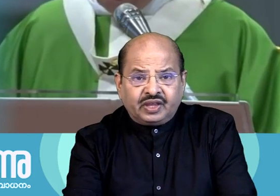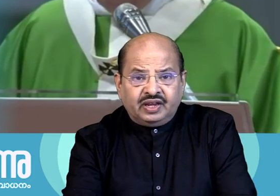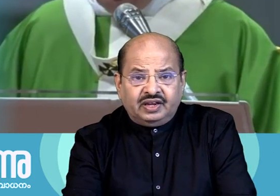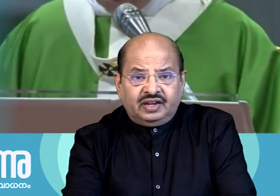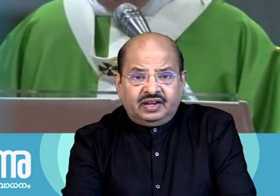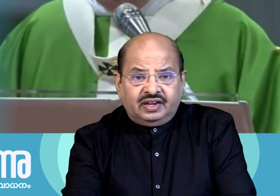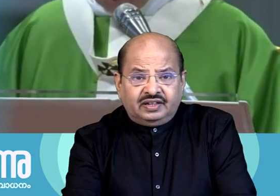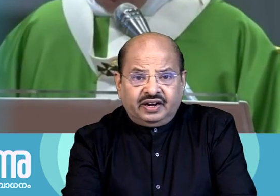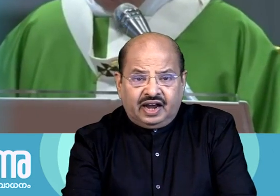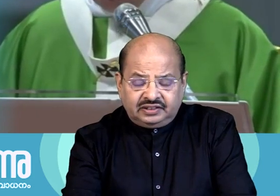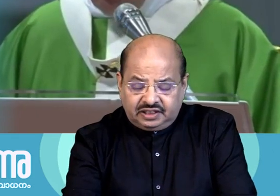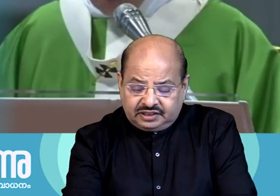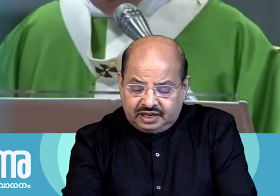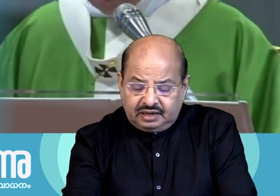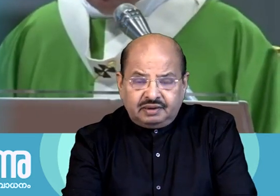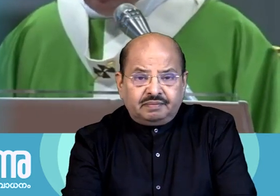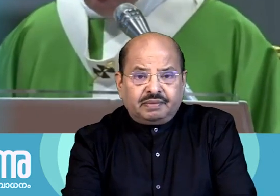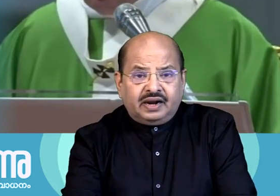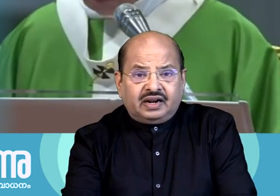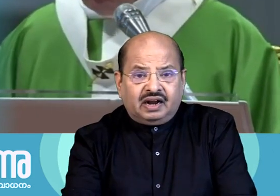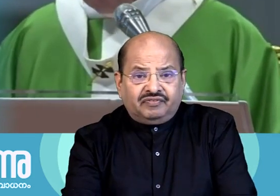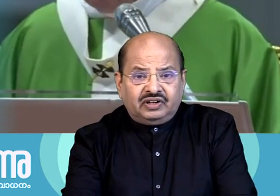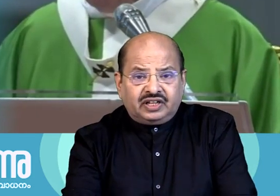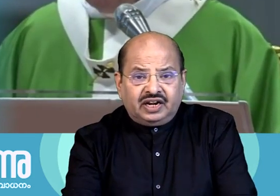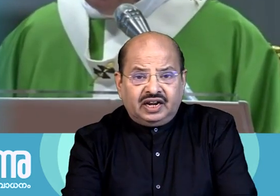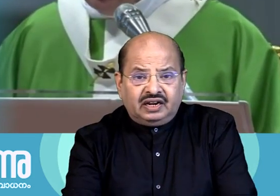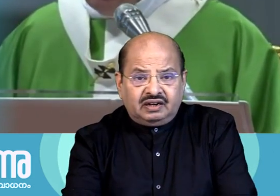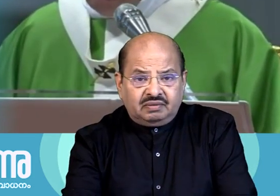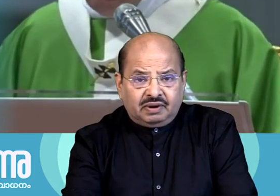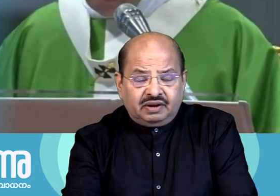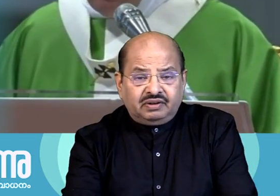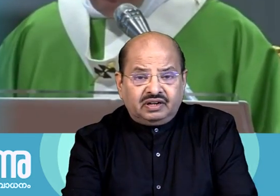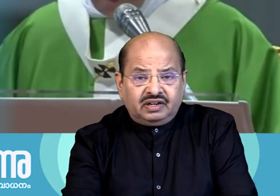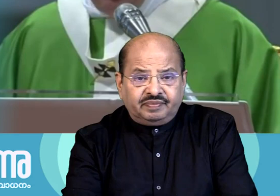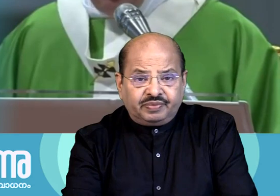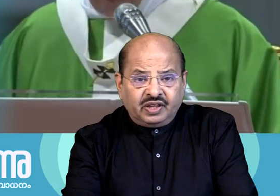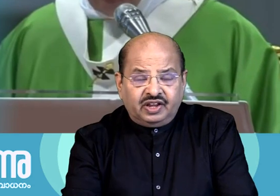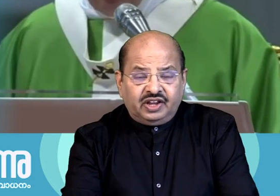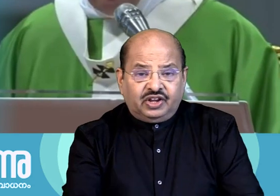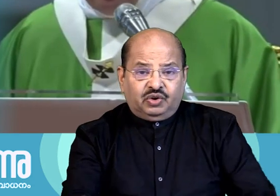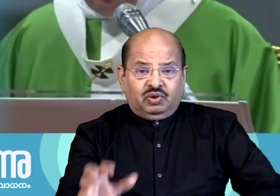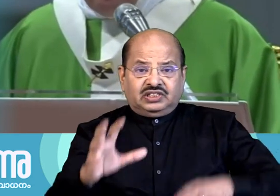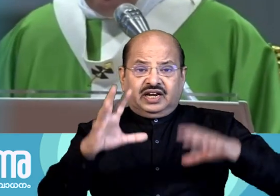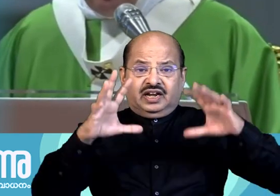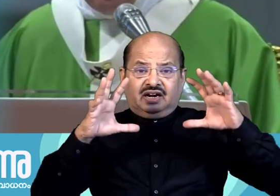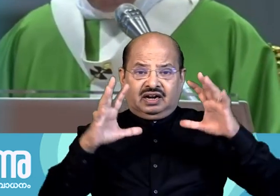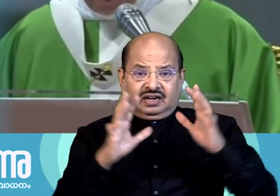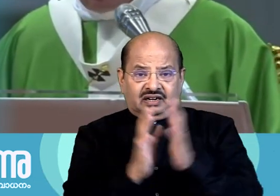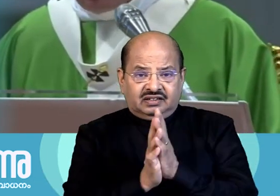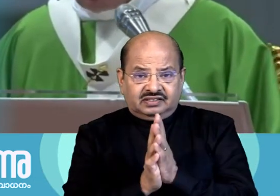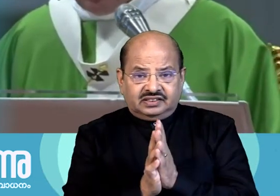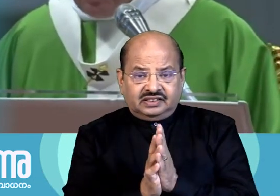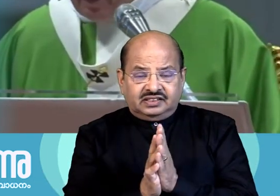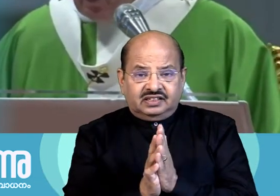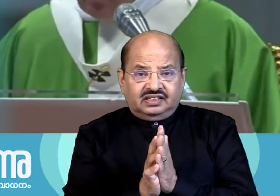സ്നേഹമുള്ളവരെയും, ഇതിലെ ആദ്യത്തെ പാരഗ്രാഫിൽ തന്നെ പറയുന്നത് യുവജനങ്ങൾ